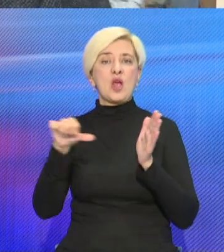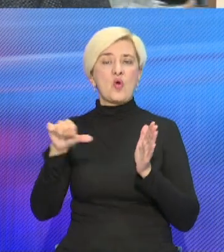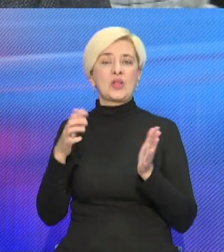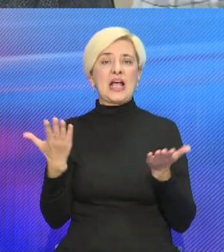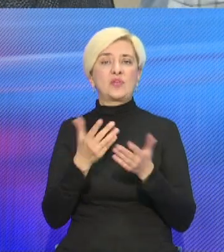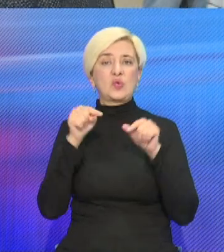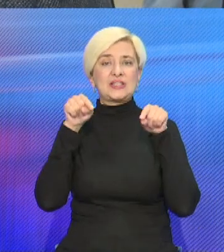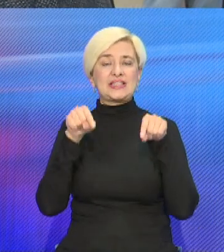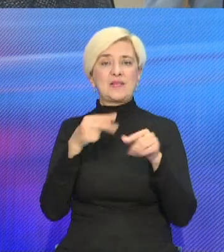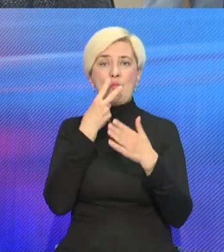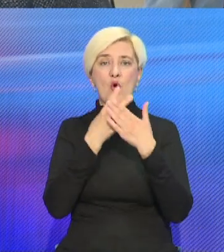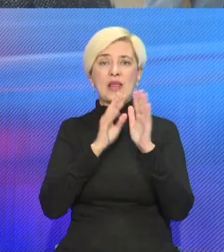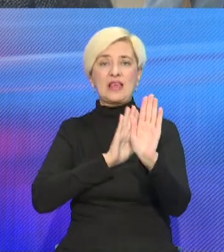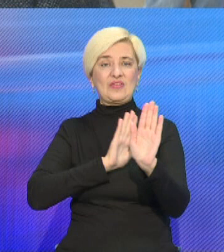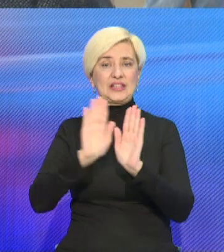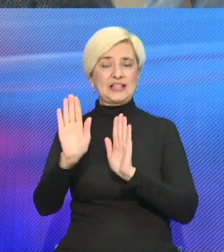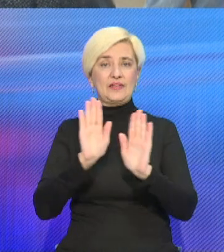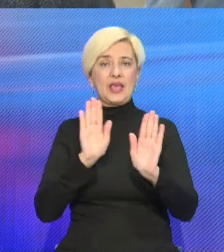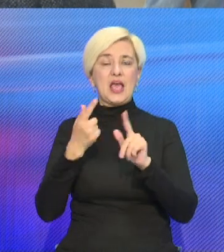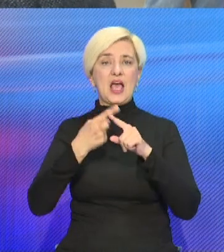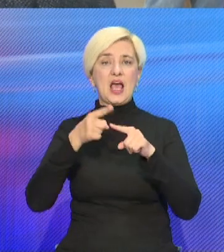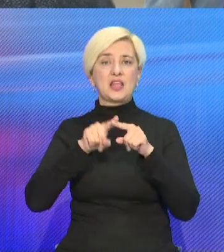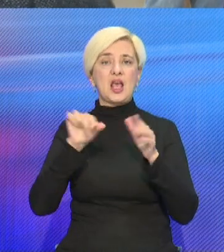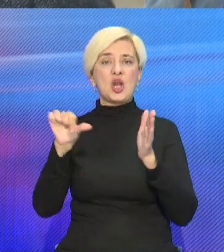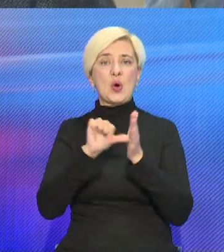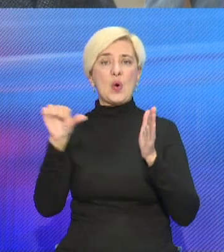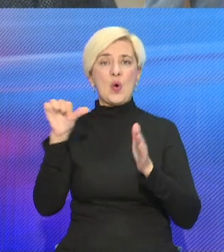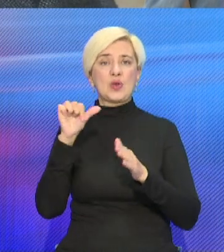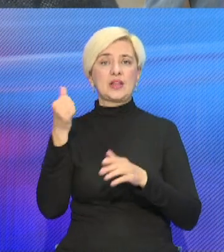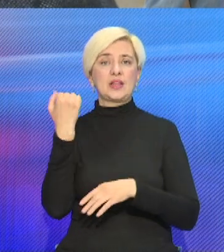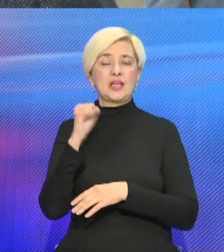показаны на стендах выставки, это рекорды, которые